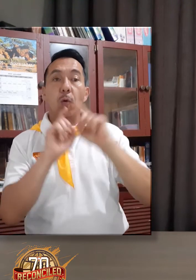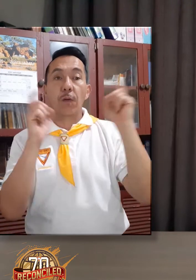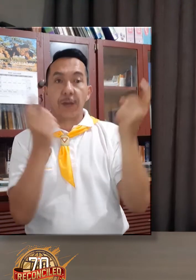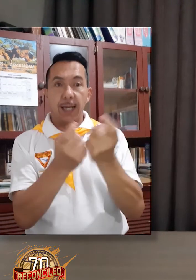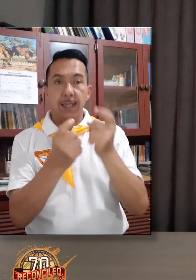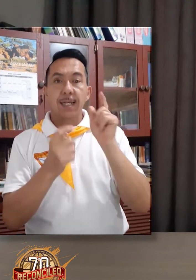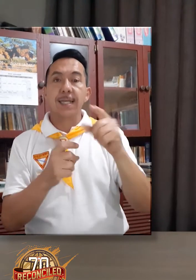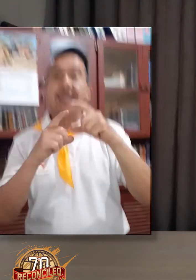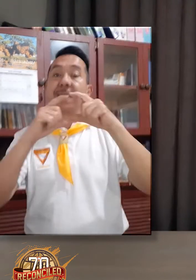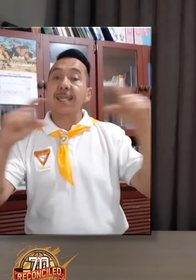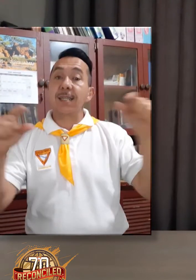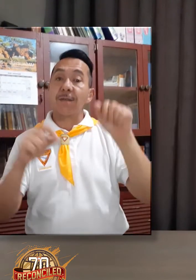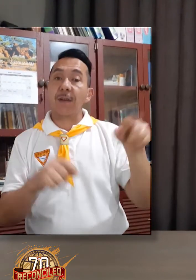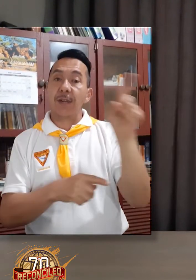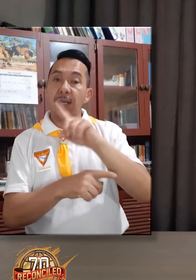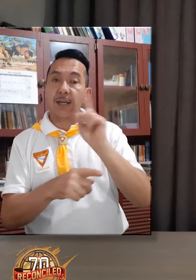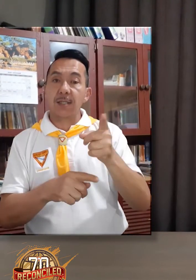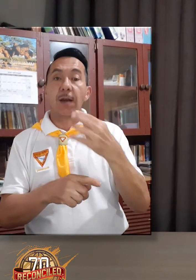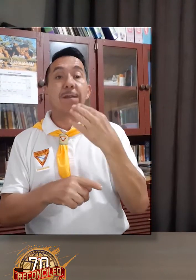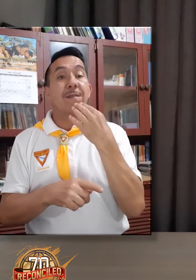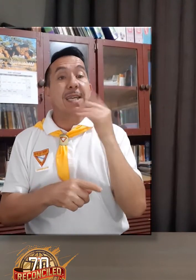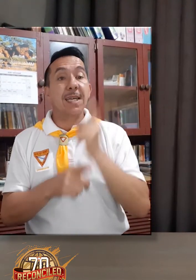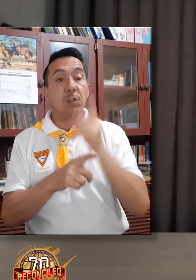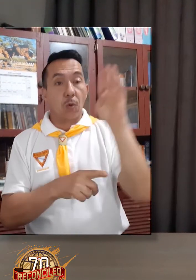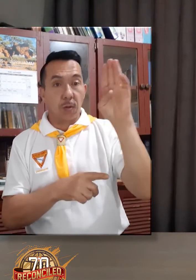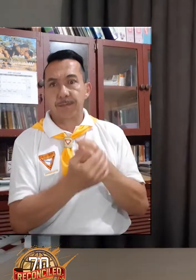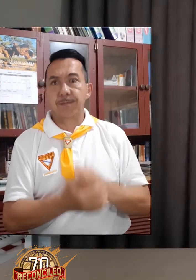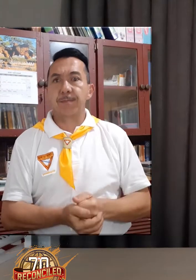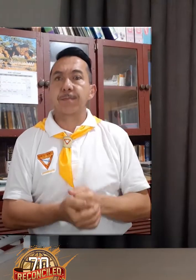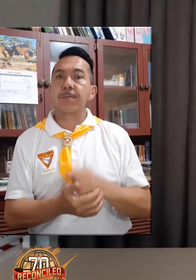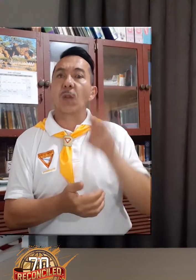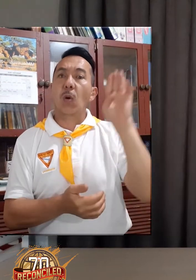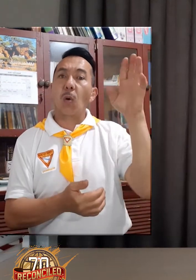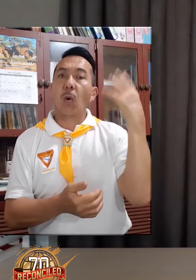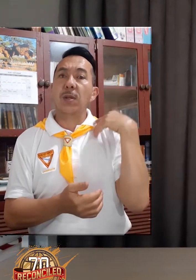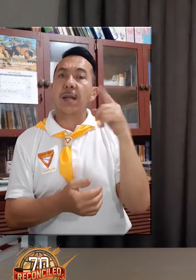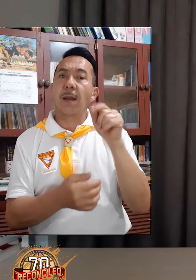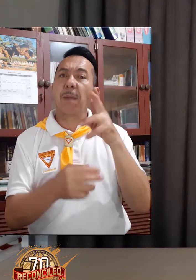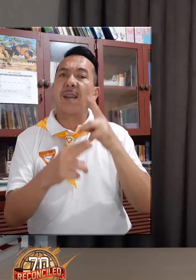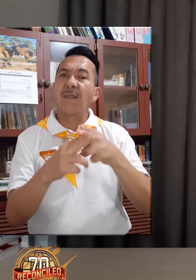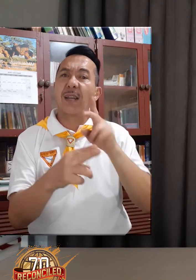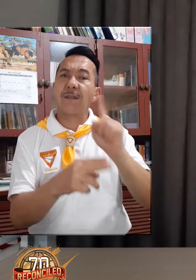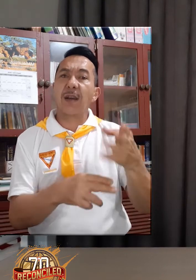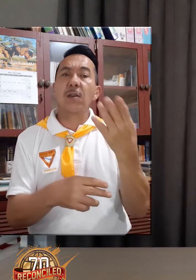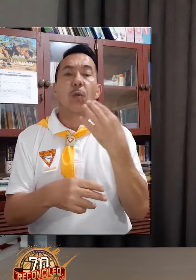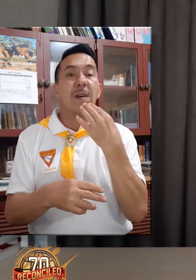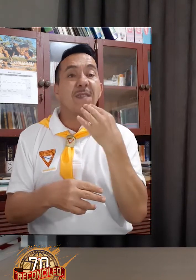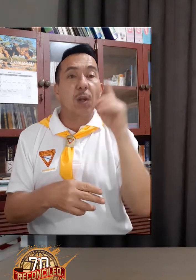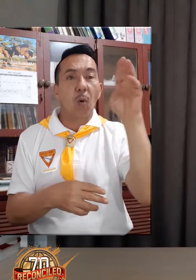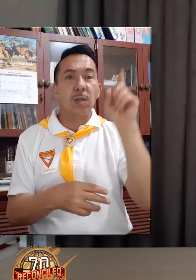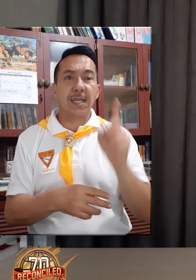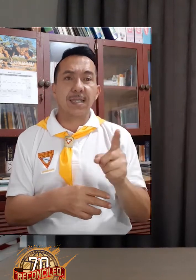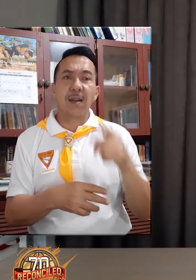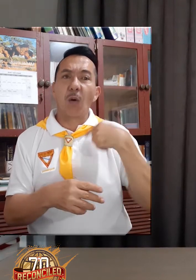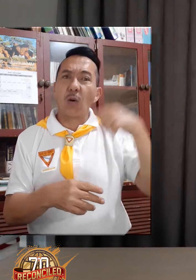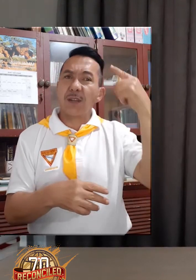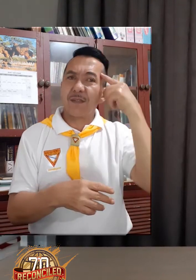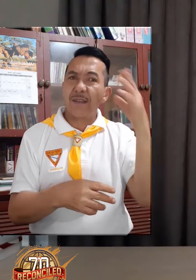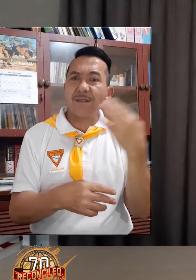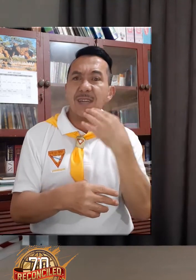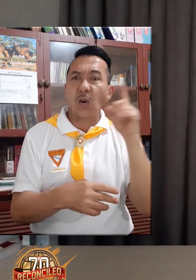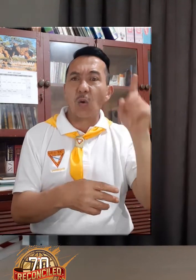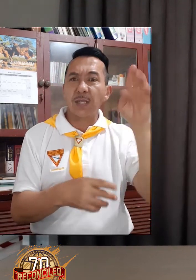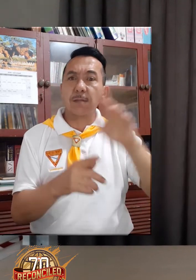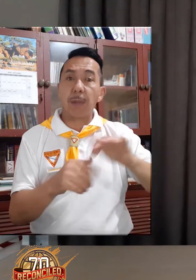Konferensie. Die titel van vandag is, Wie is God? Daar is baie feite oor wie God is. Om te weet wie God is,